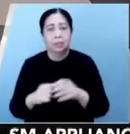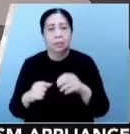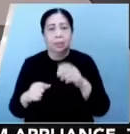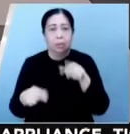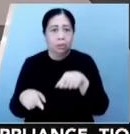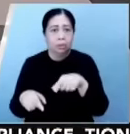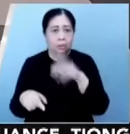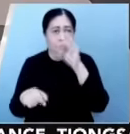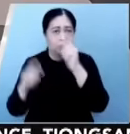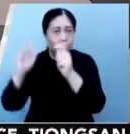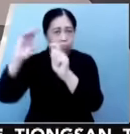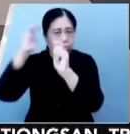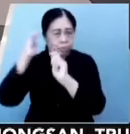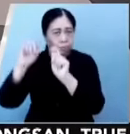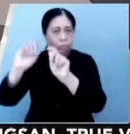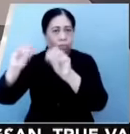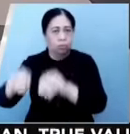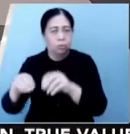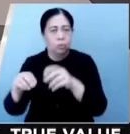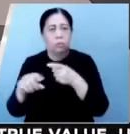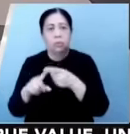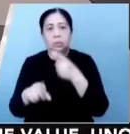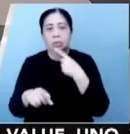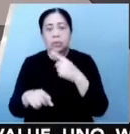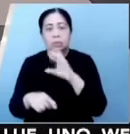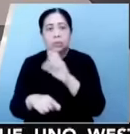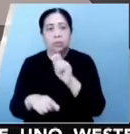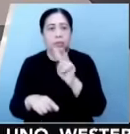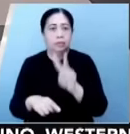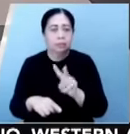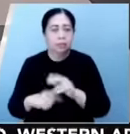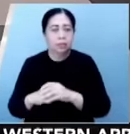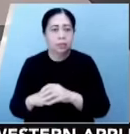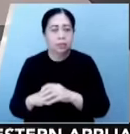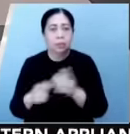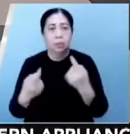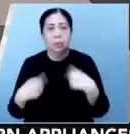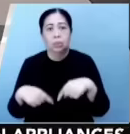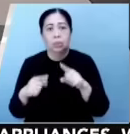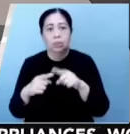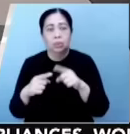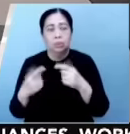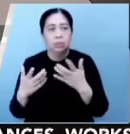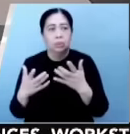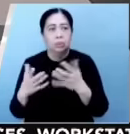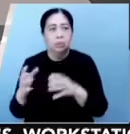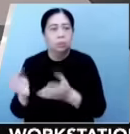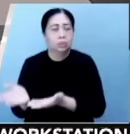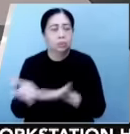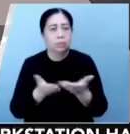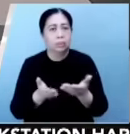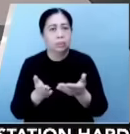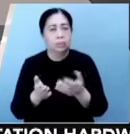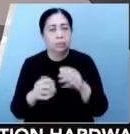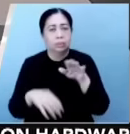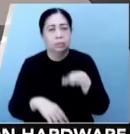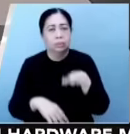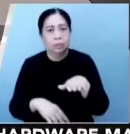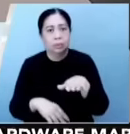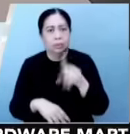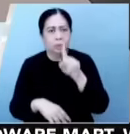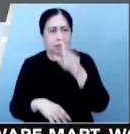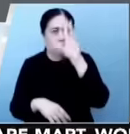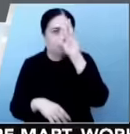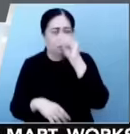Based on the footages na CCTV, papunta, isinakay yung bata. Isang lalaki, kumuha